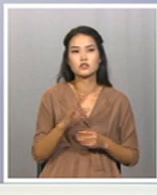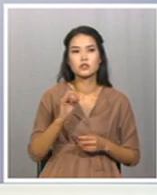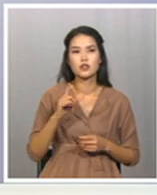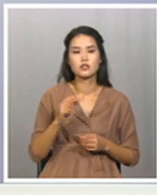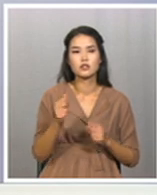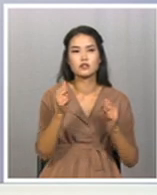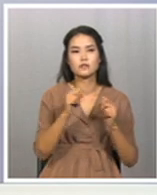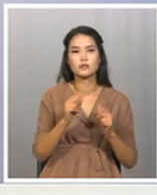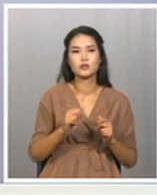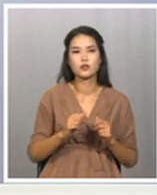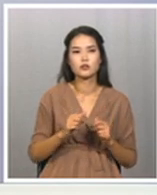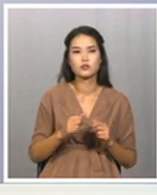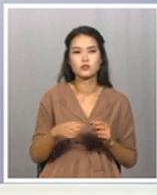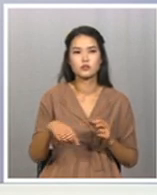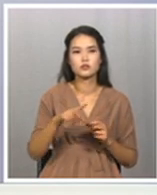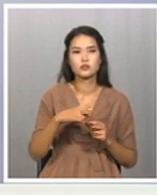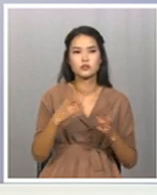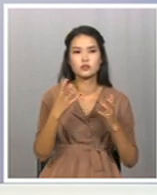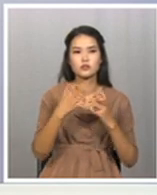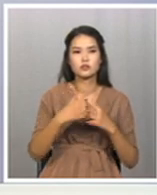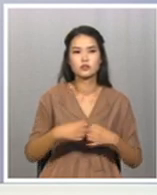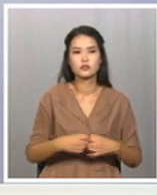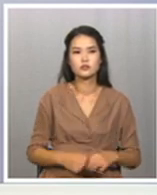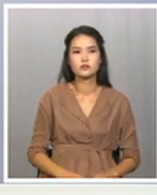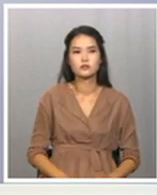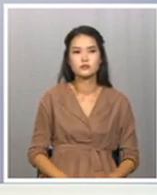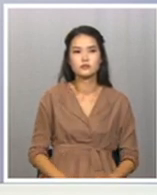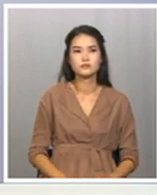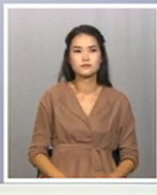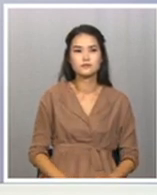жазық фигураның ауданын есептеңіз.